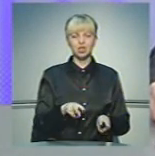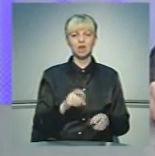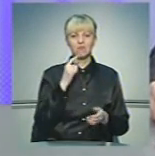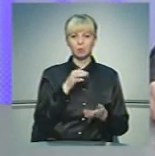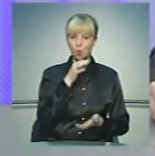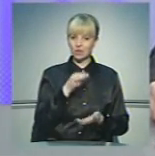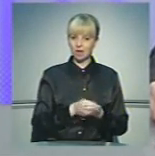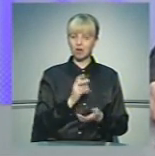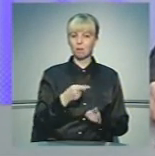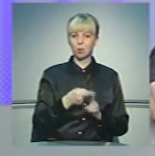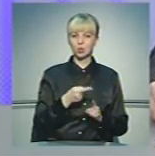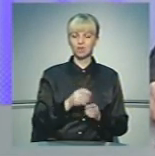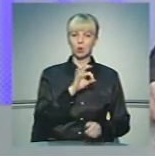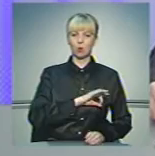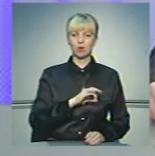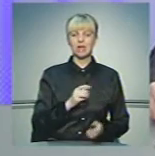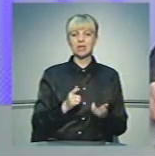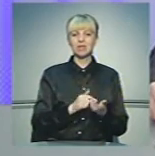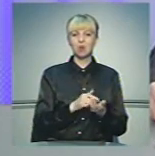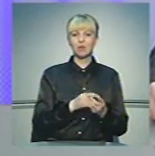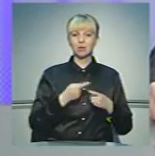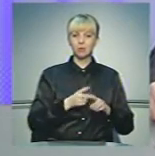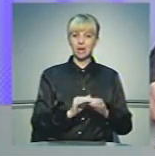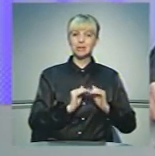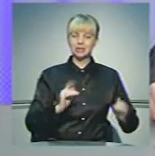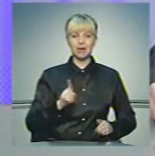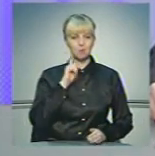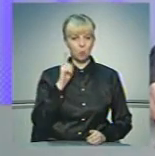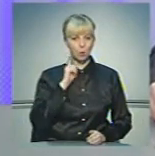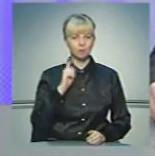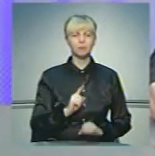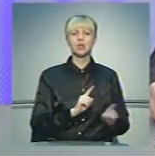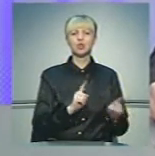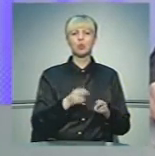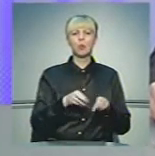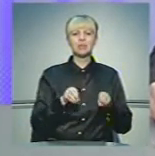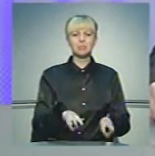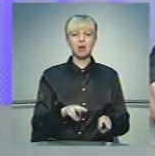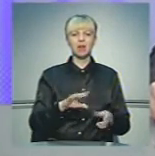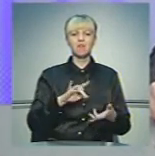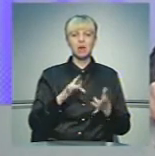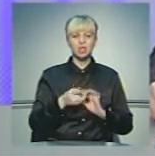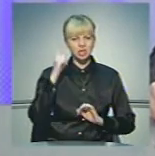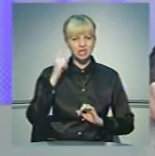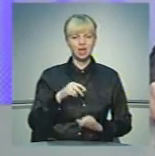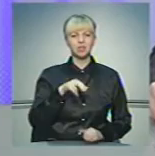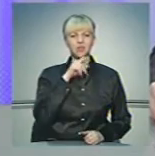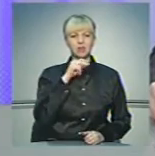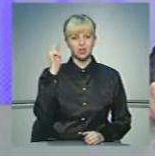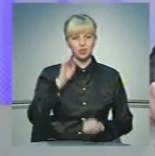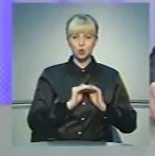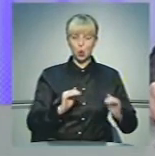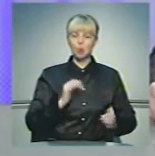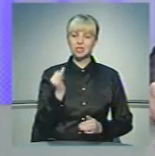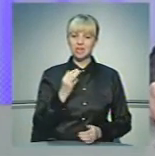відповідальне і позитивне використання цифрових технологій для дітей та молоді. Що про безпеку в мережі знають чернівецькі школярі,